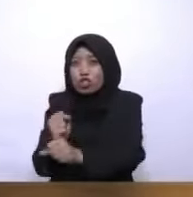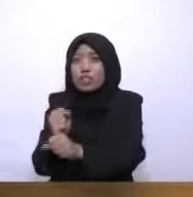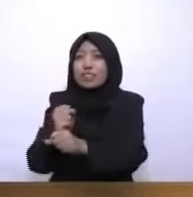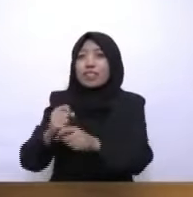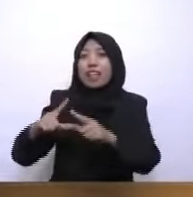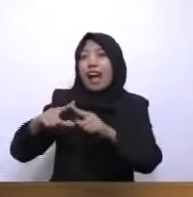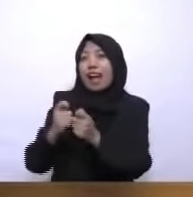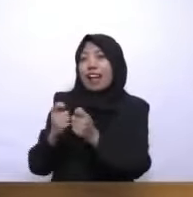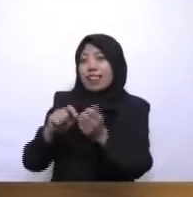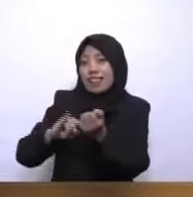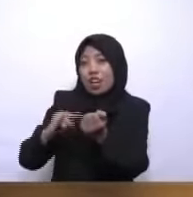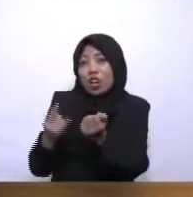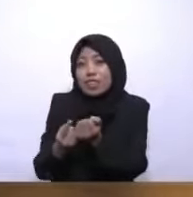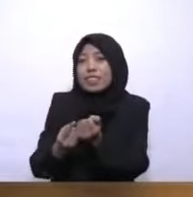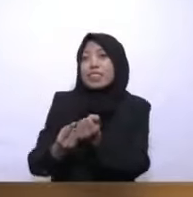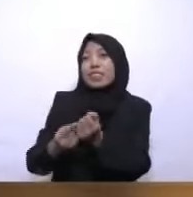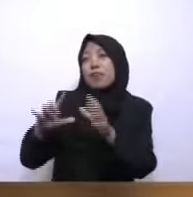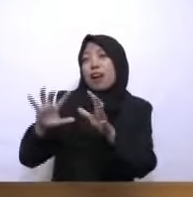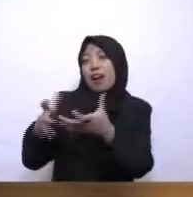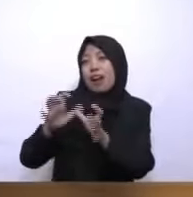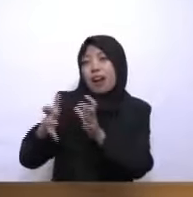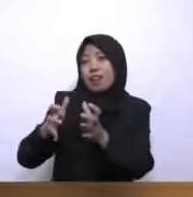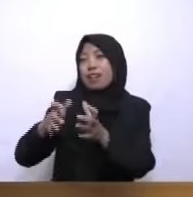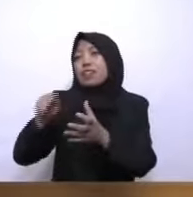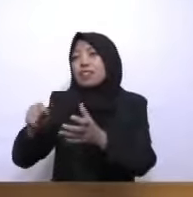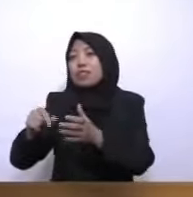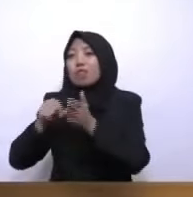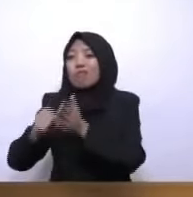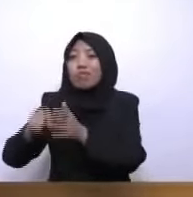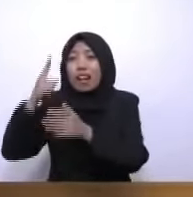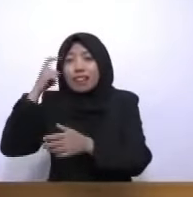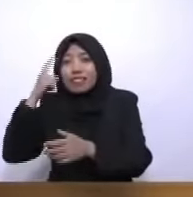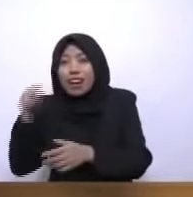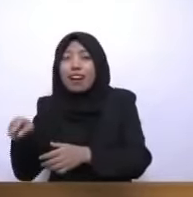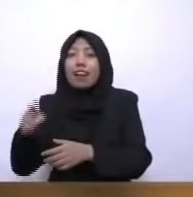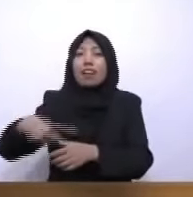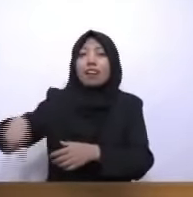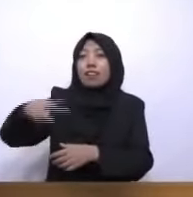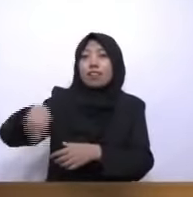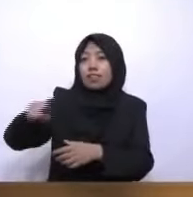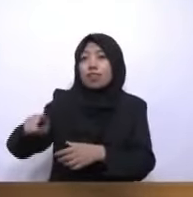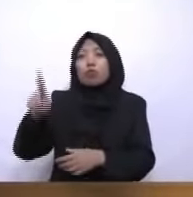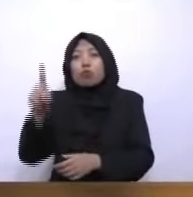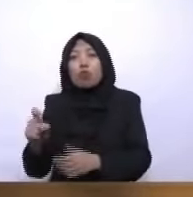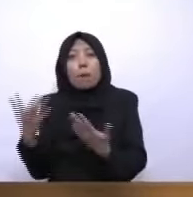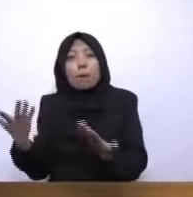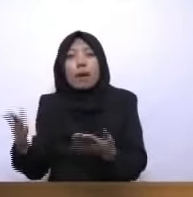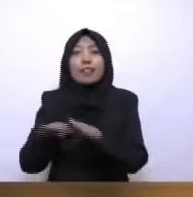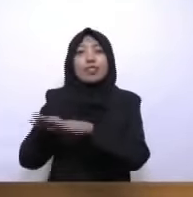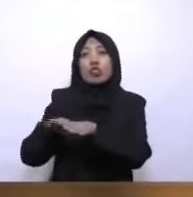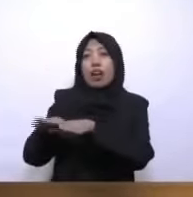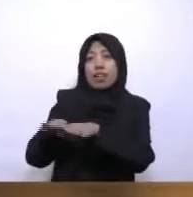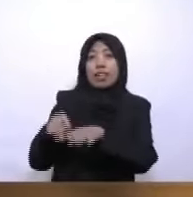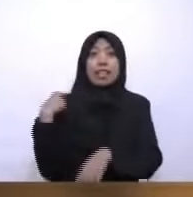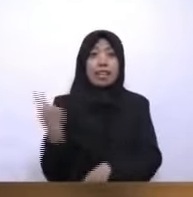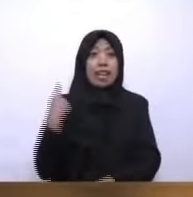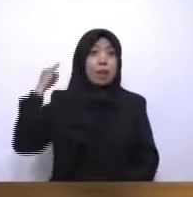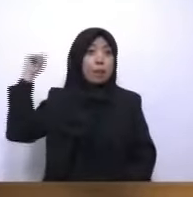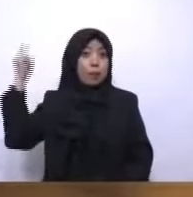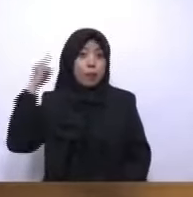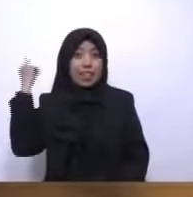belajar untuk mereka dan kita sesuaikan apa yang menjadi kebutuhan mereka sehingga kita sebagai